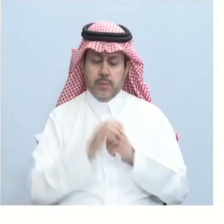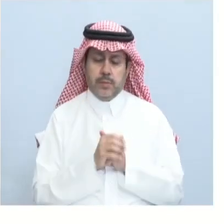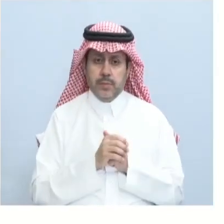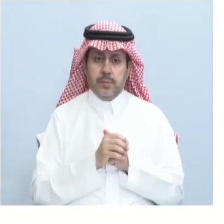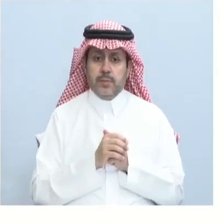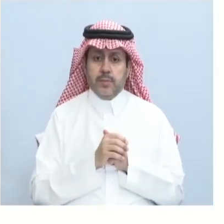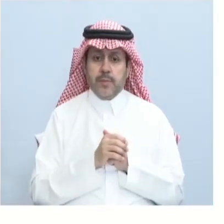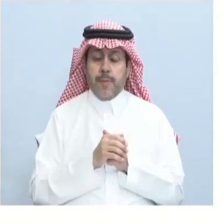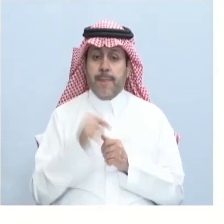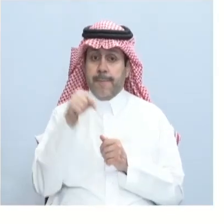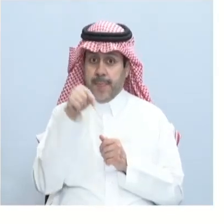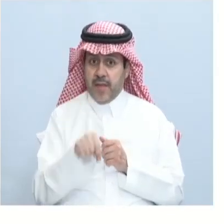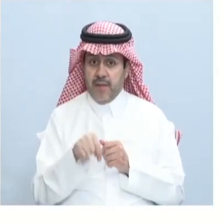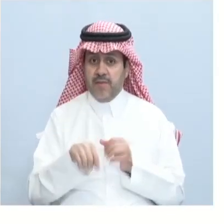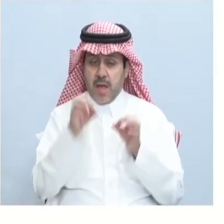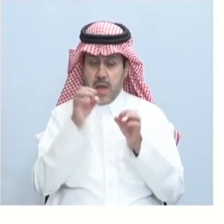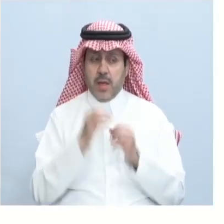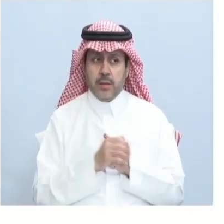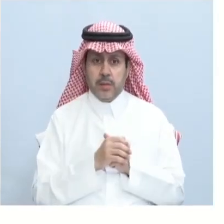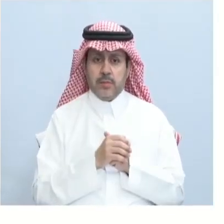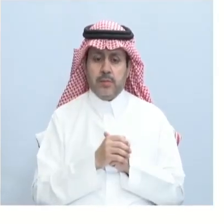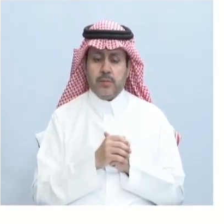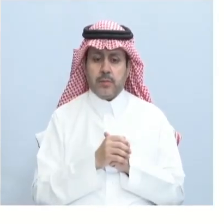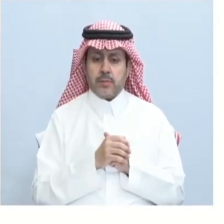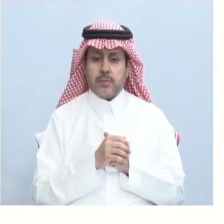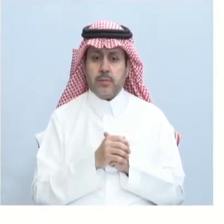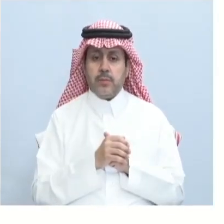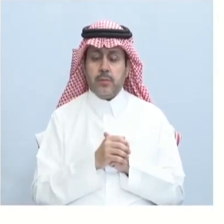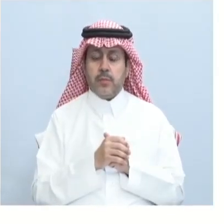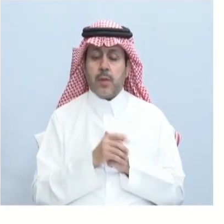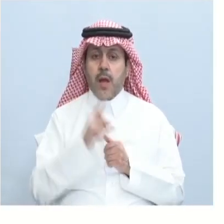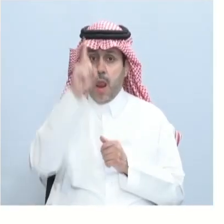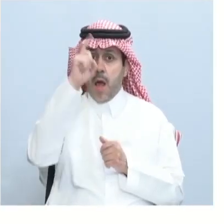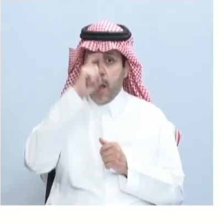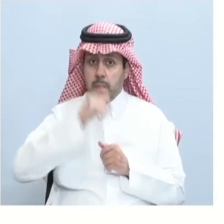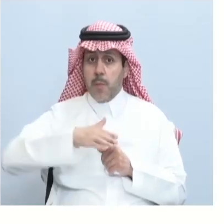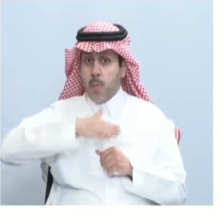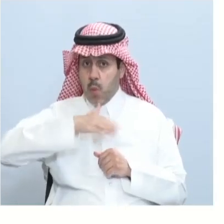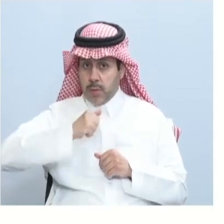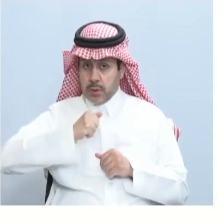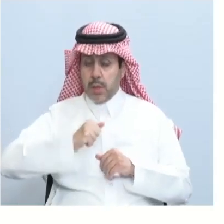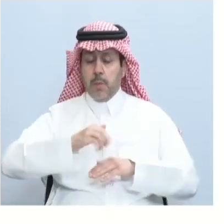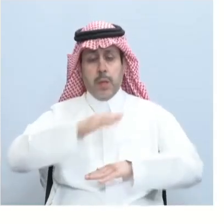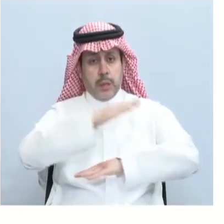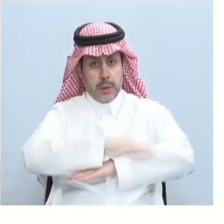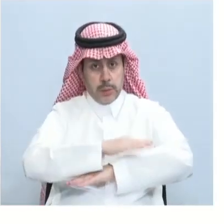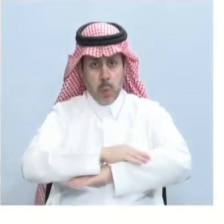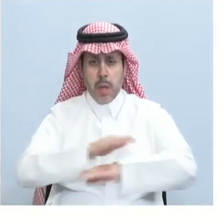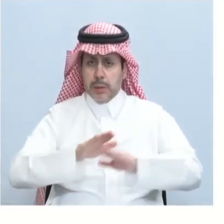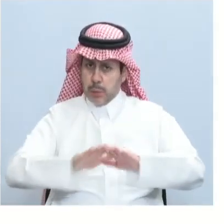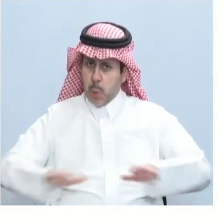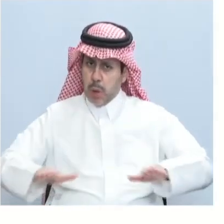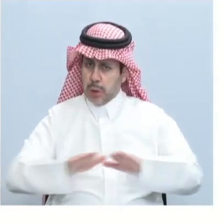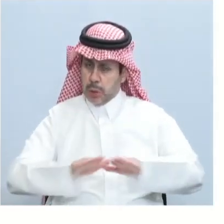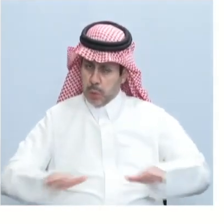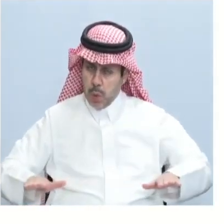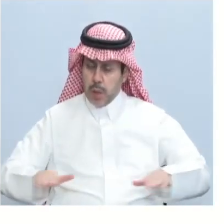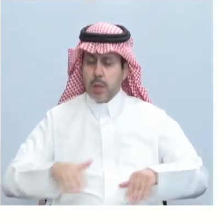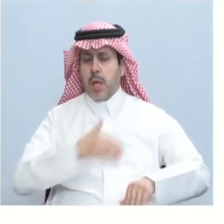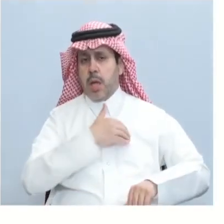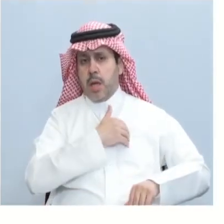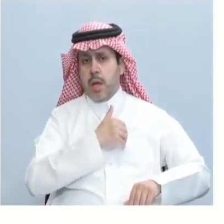هذه الايات من معنى الاجمالي وان يتواضع للمؤمنين ويرفق بهم وان ينذر المشركين